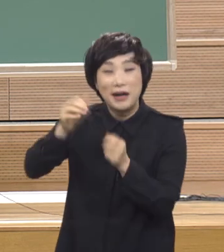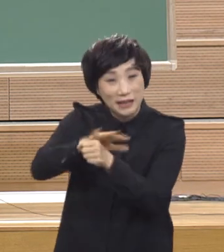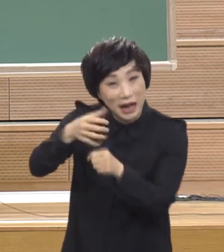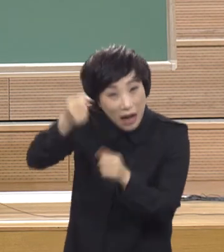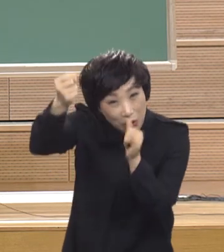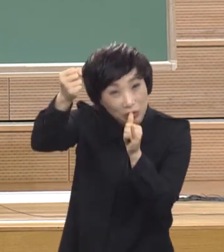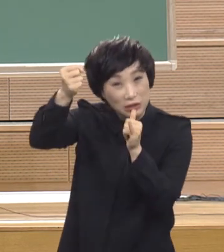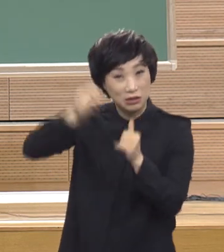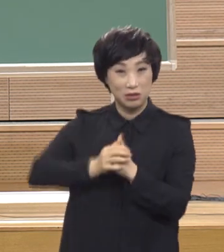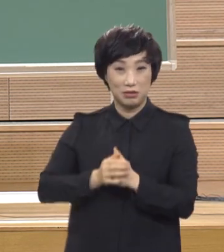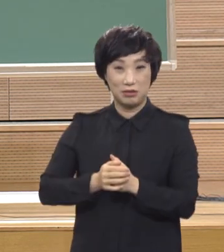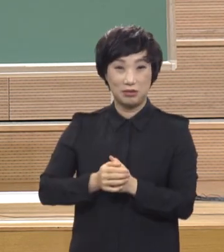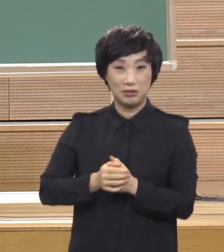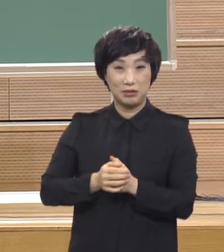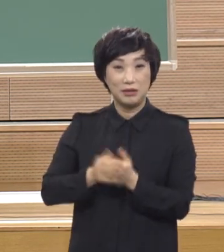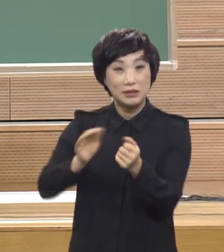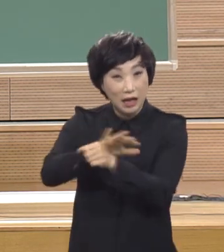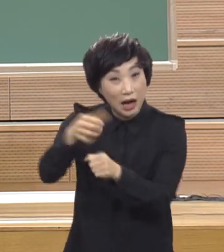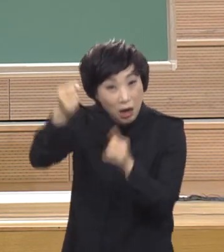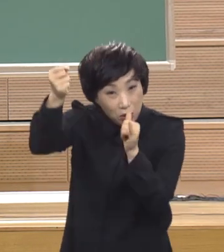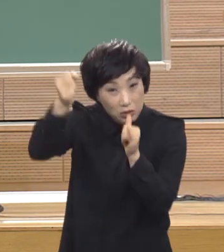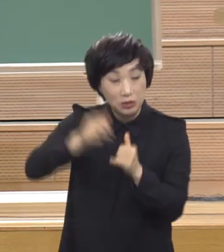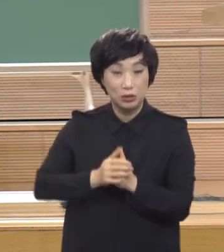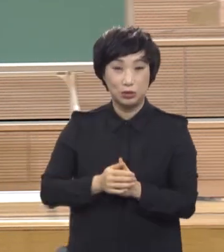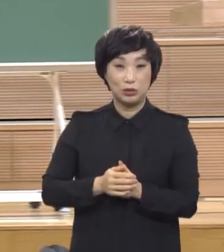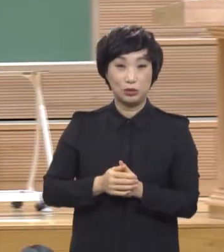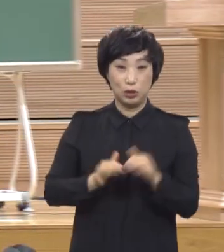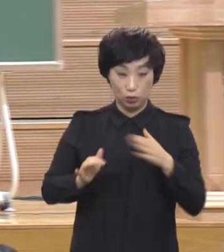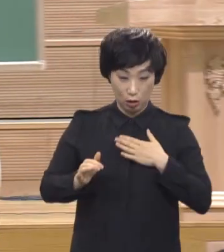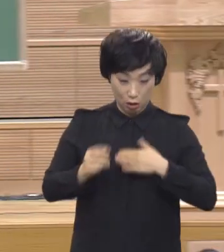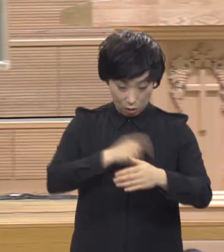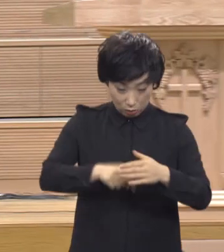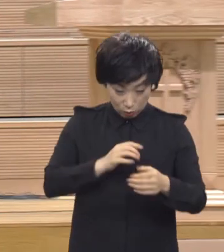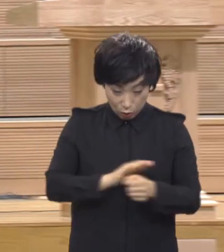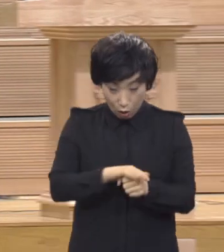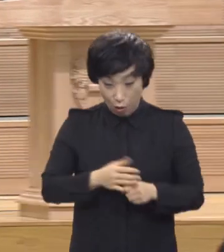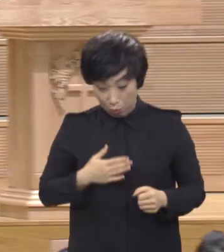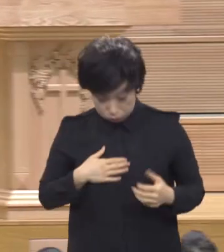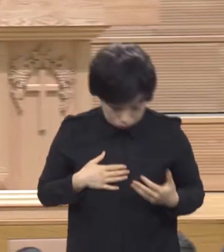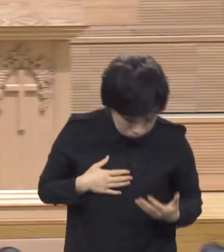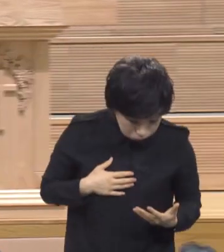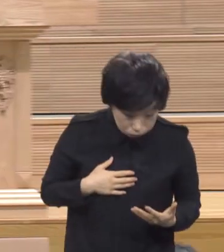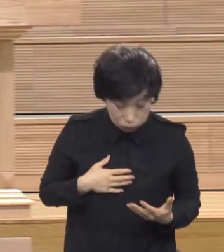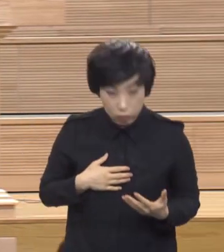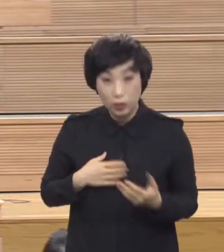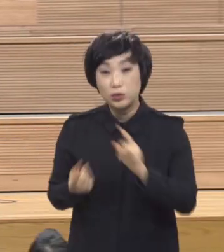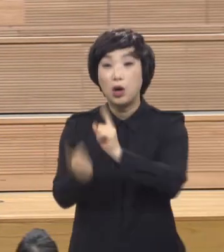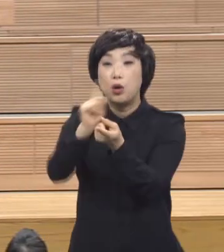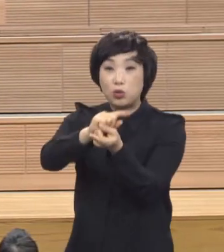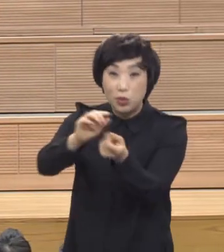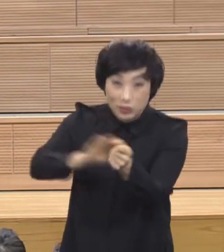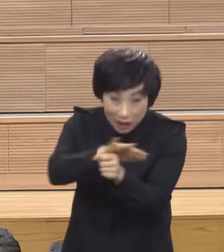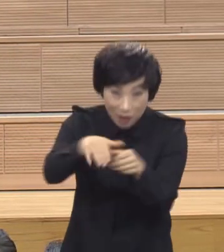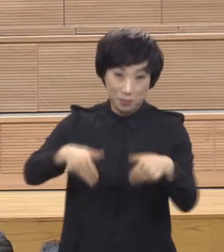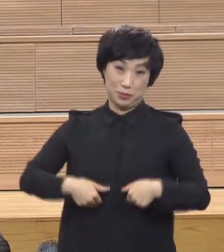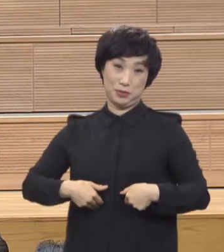있다 이 말입니다 사랑이 있다 근데 내 속에서 무슨 사랑이 있어요? 서로 사랑할지니